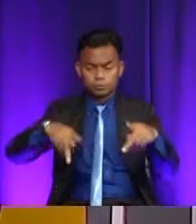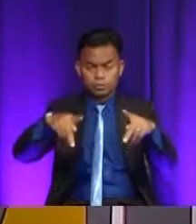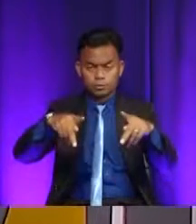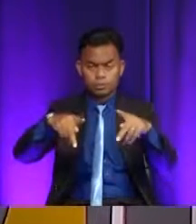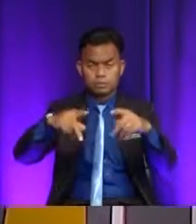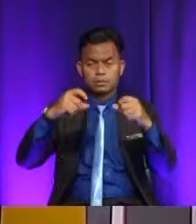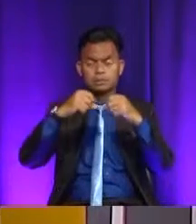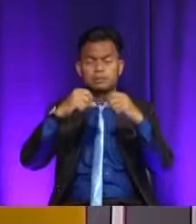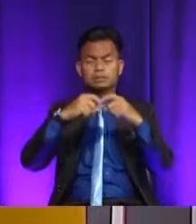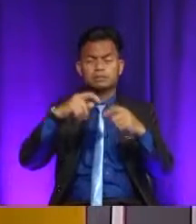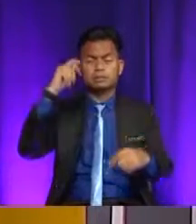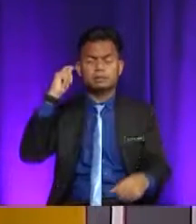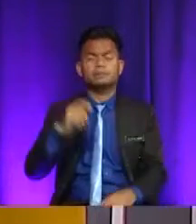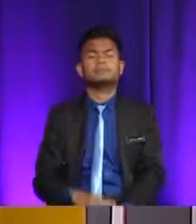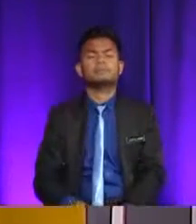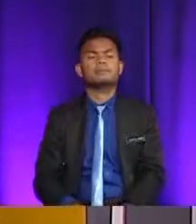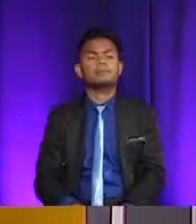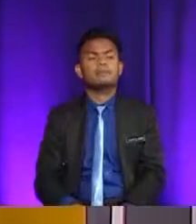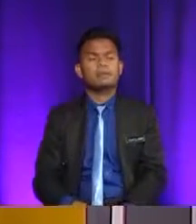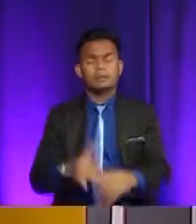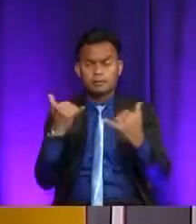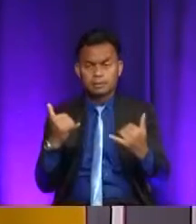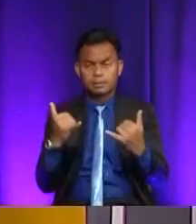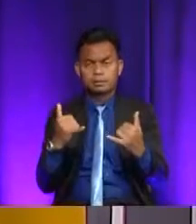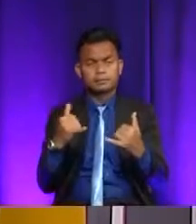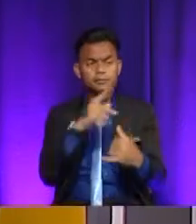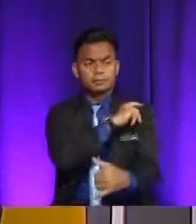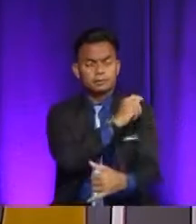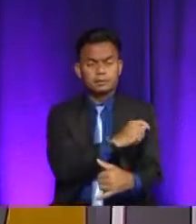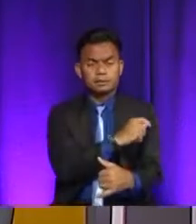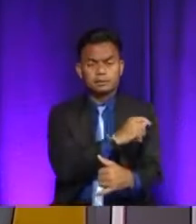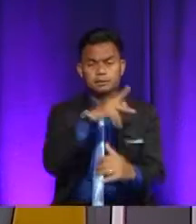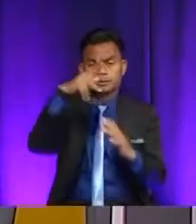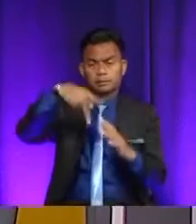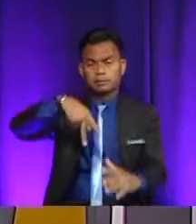mudah oke sekarang nih Tenaga foton kita gunakan